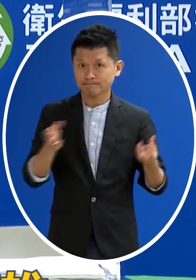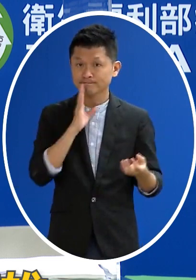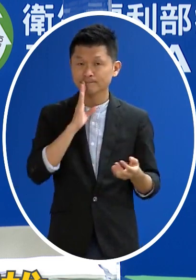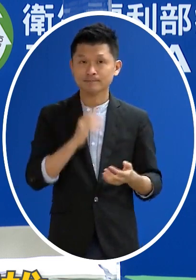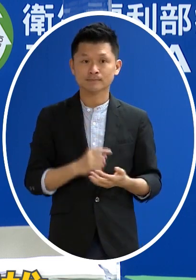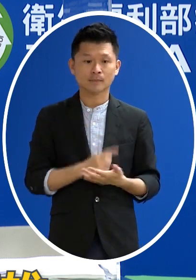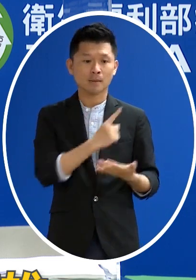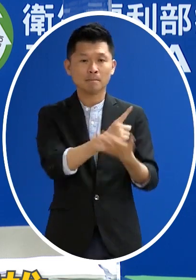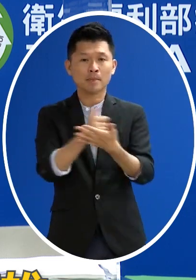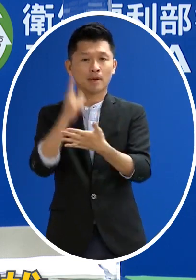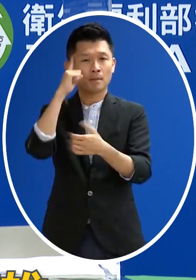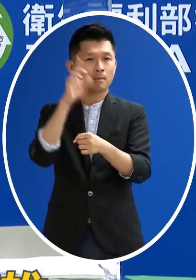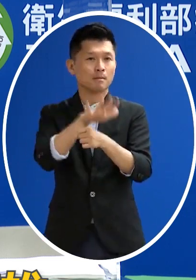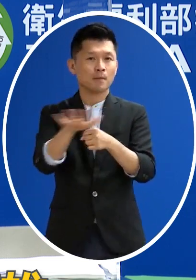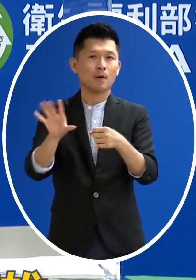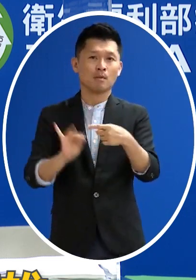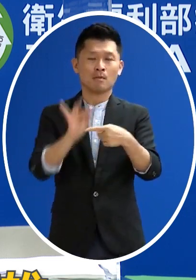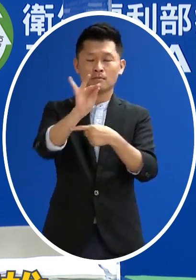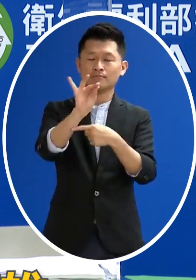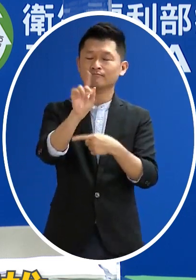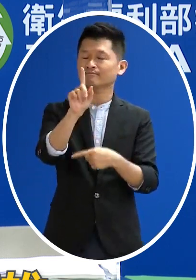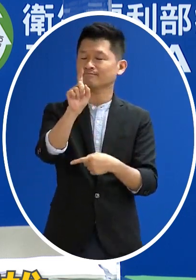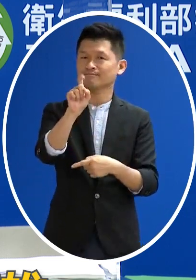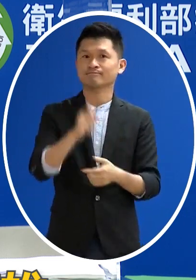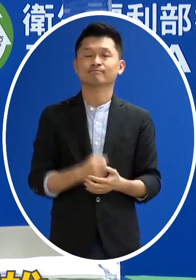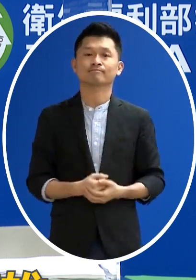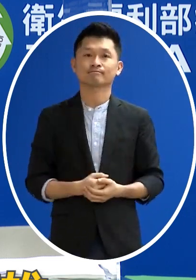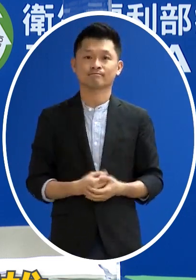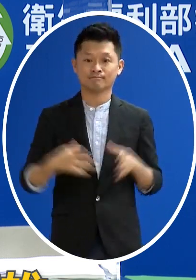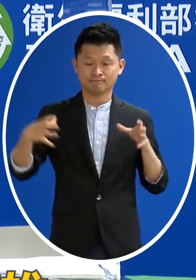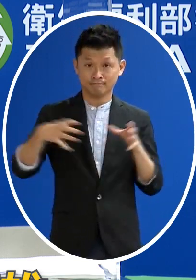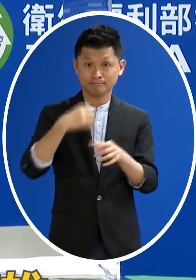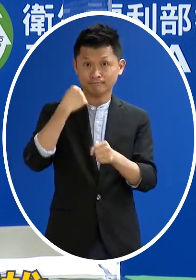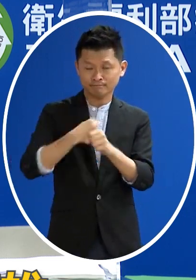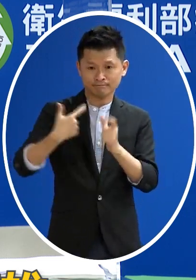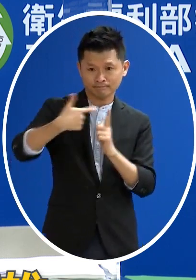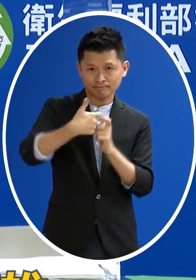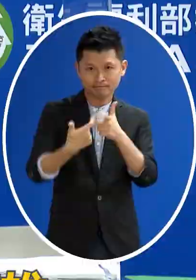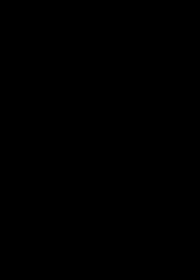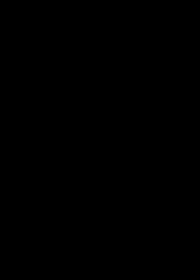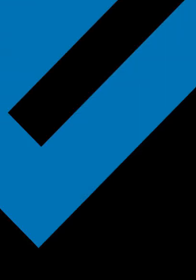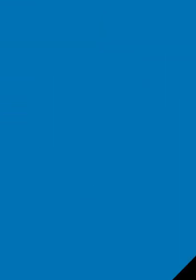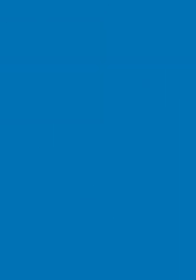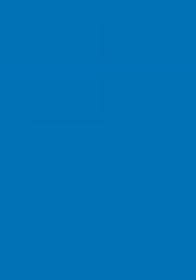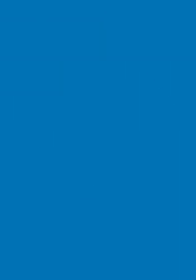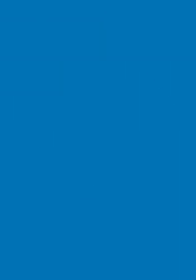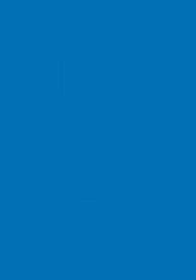让大家都满意了所以我想这个密切的合作沟通是必要的。